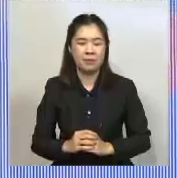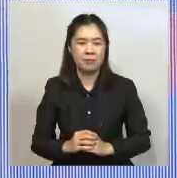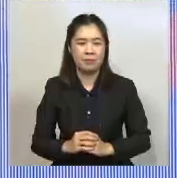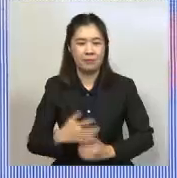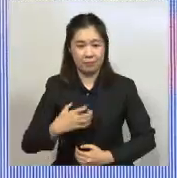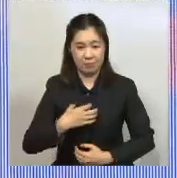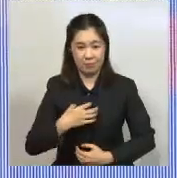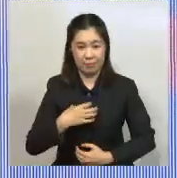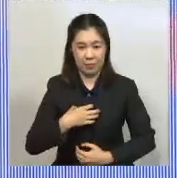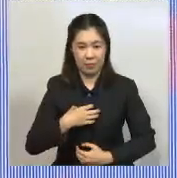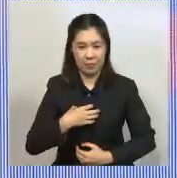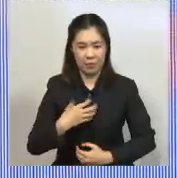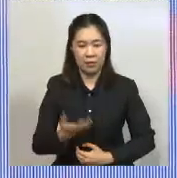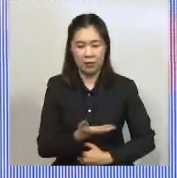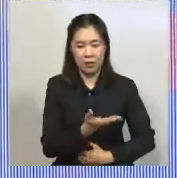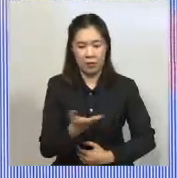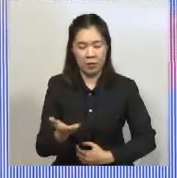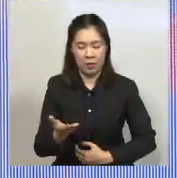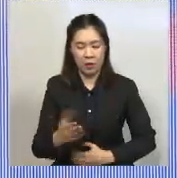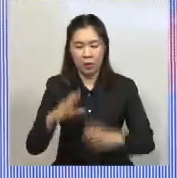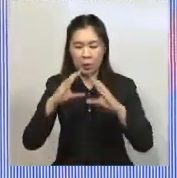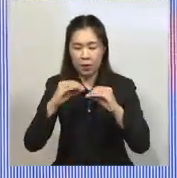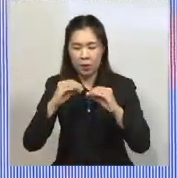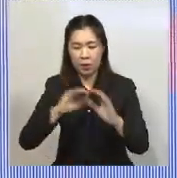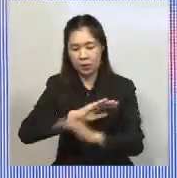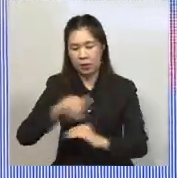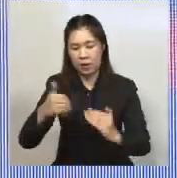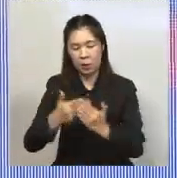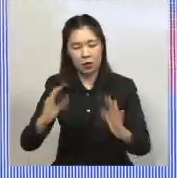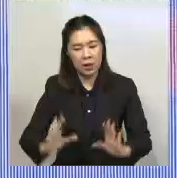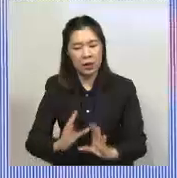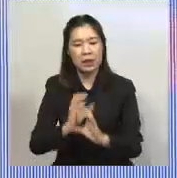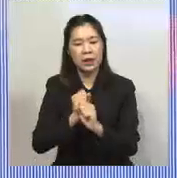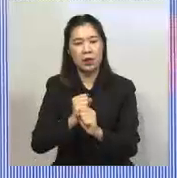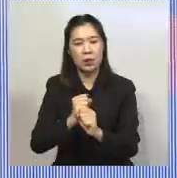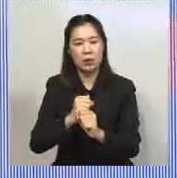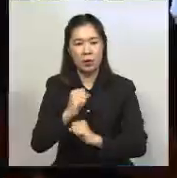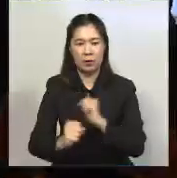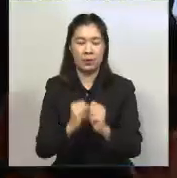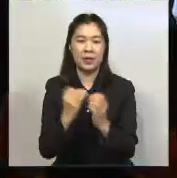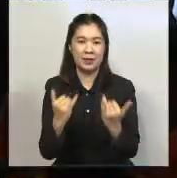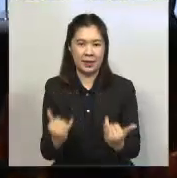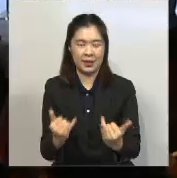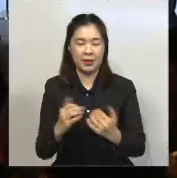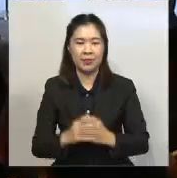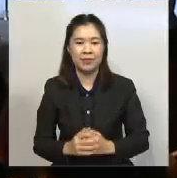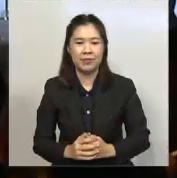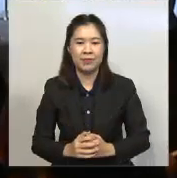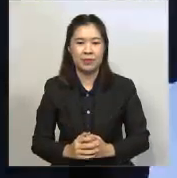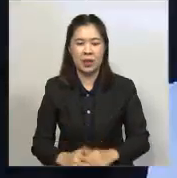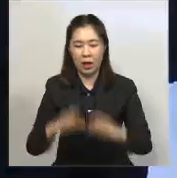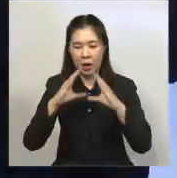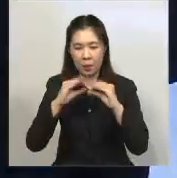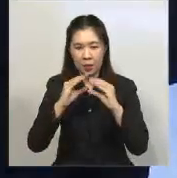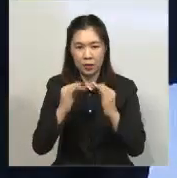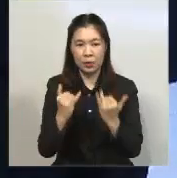าจะสามารถสรุปผลทั้งหมดได้เสร็จสิ้นภายในสิ้นปีนี้ สำหรับการประชุมใน